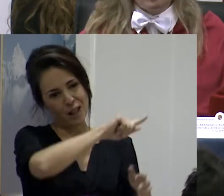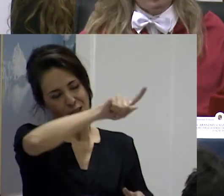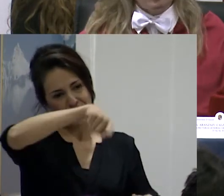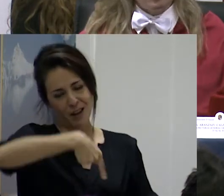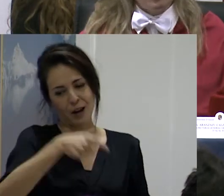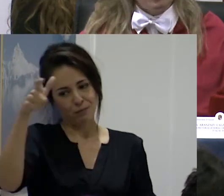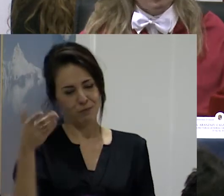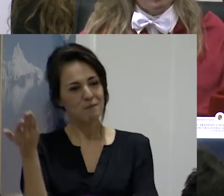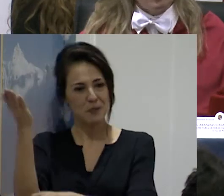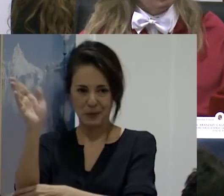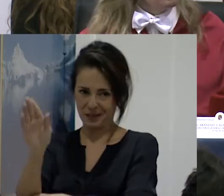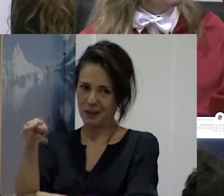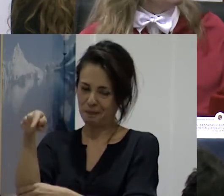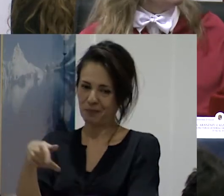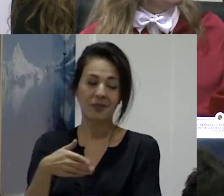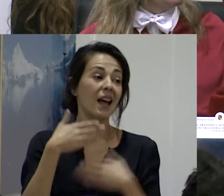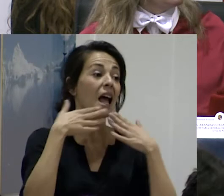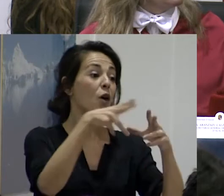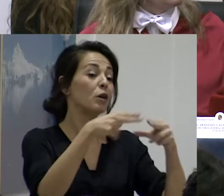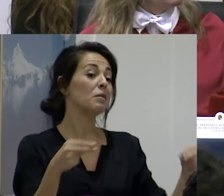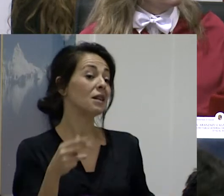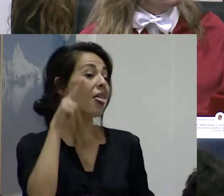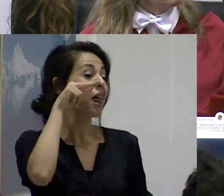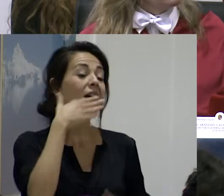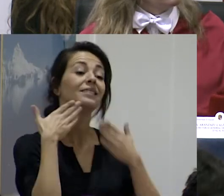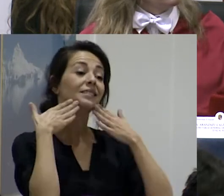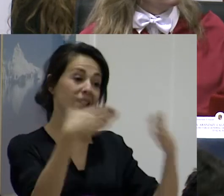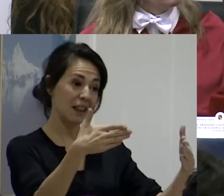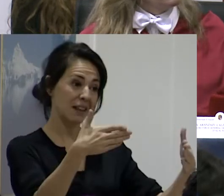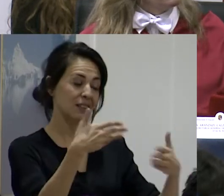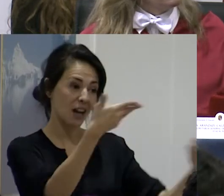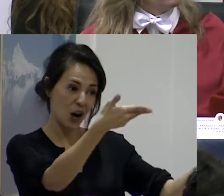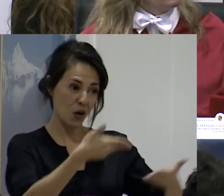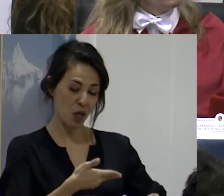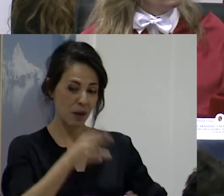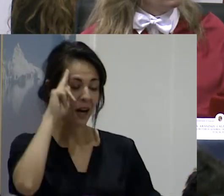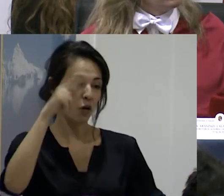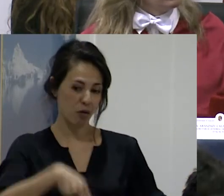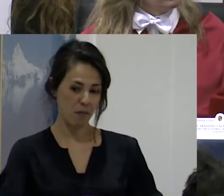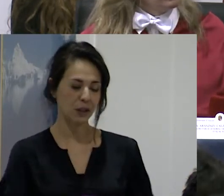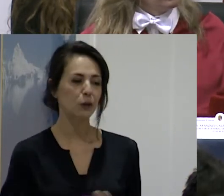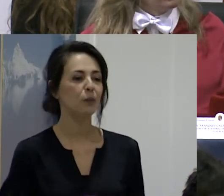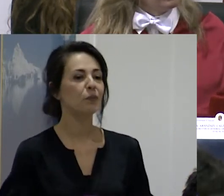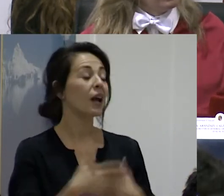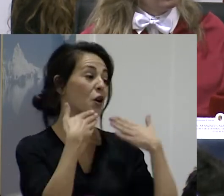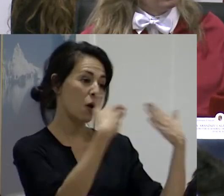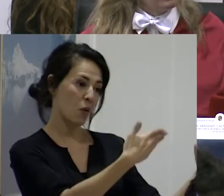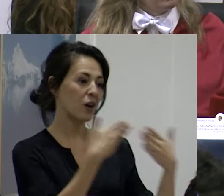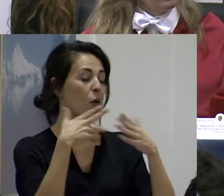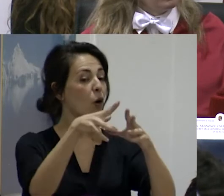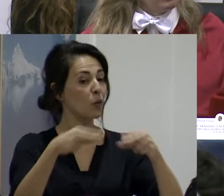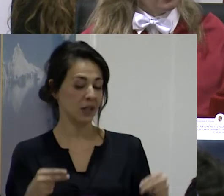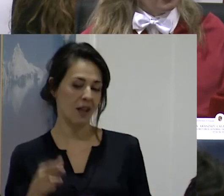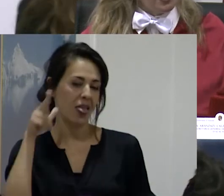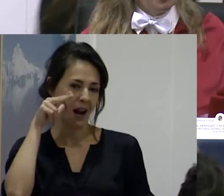representada. Moltíssimes gràcies a la Universitat d'Alacant per aquest reconeixement. Enhorabona al doctor Llorenç i enhorabona a la Universitat